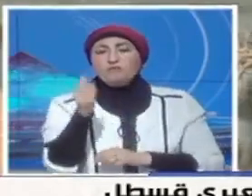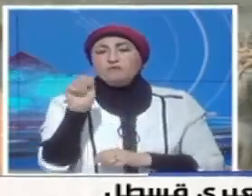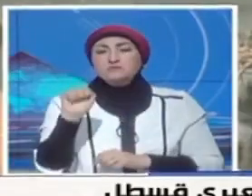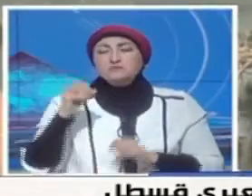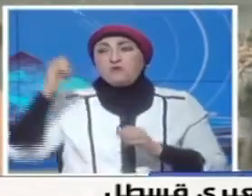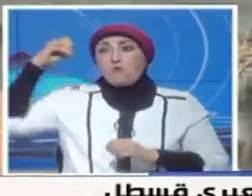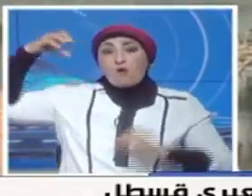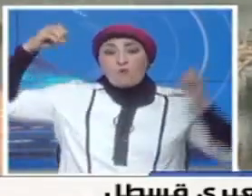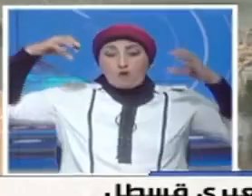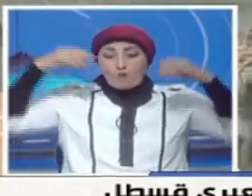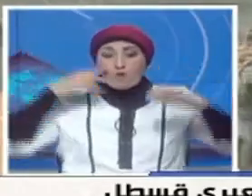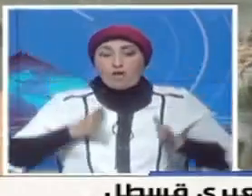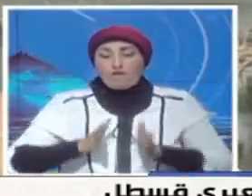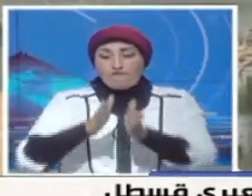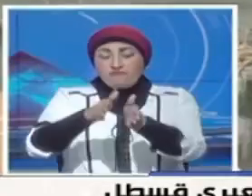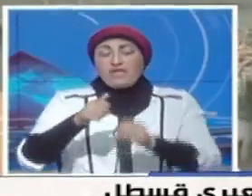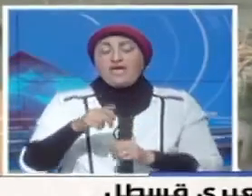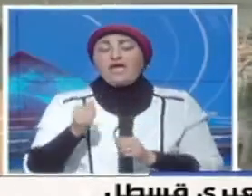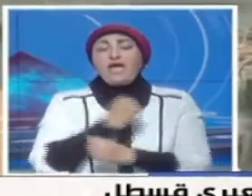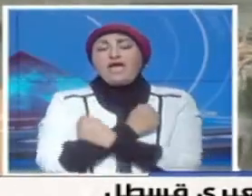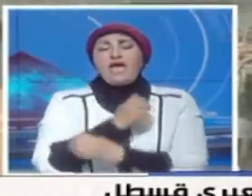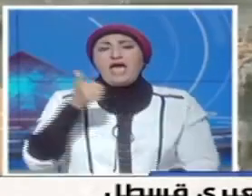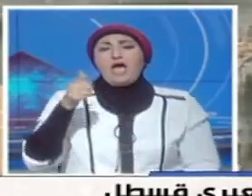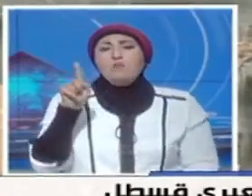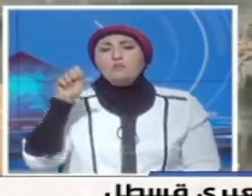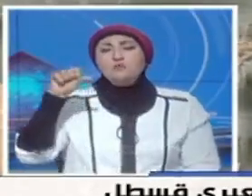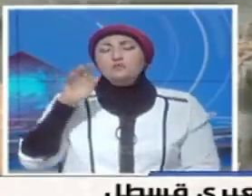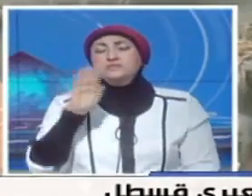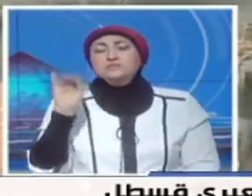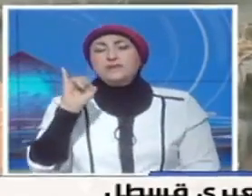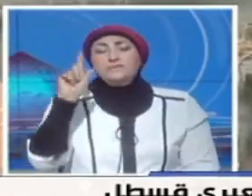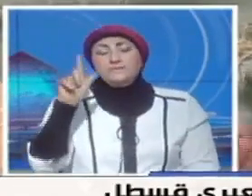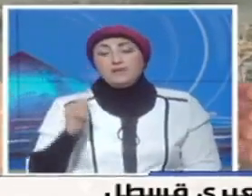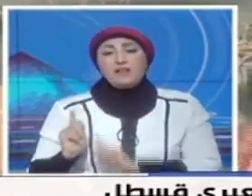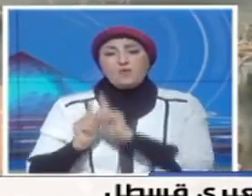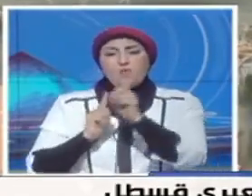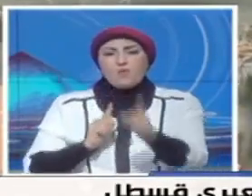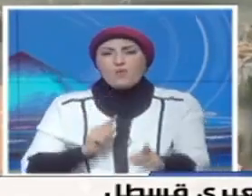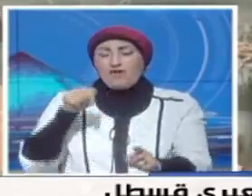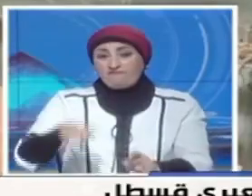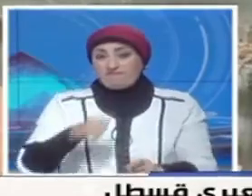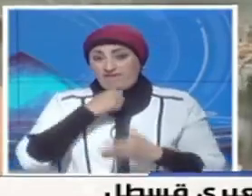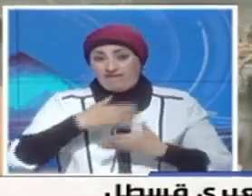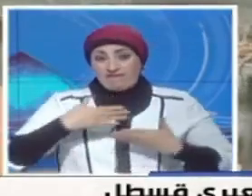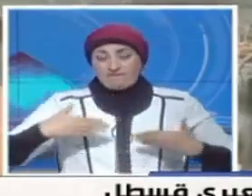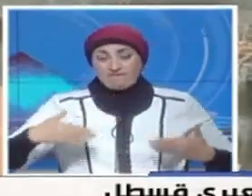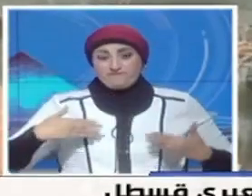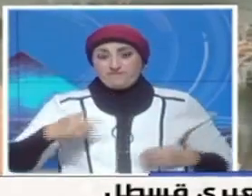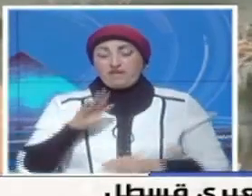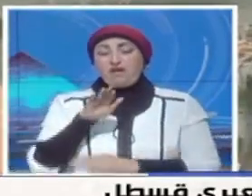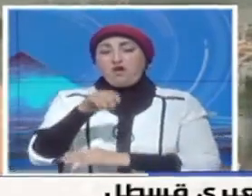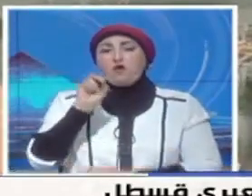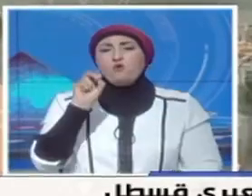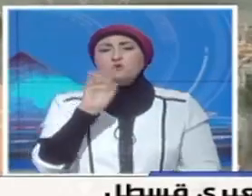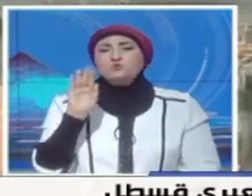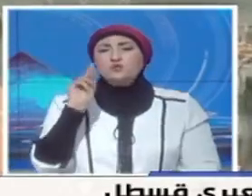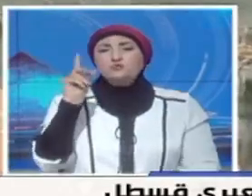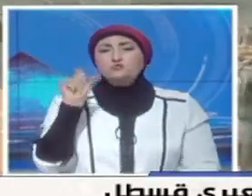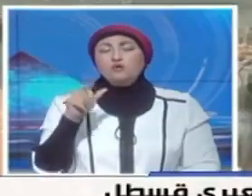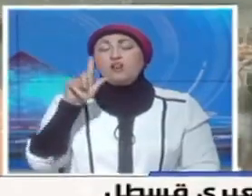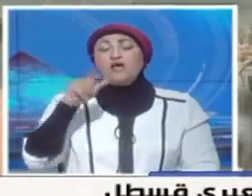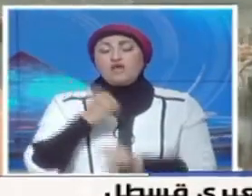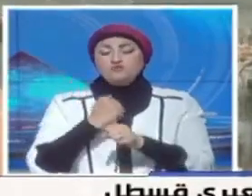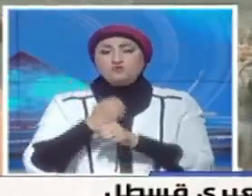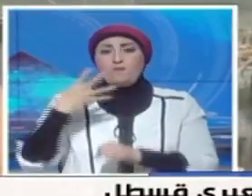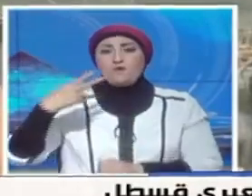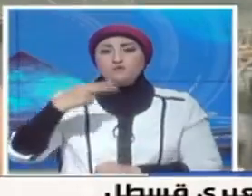من معدية أبو سمبل وحتى معدية حجر الشمس بإنارة هذا المكان للسماح لمعدية معبر قسطل بالعمل على مدار